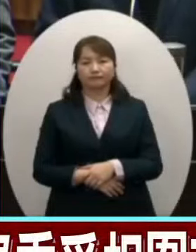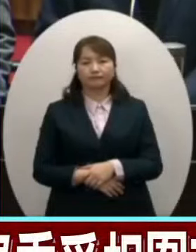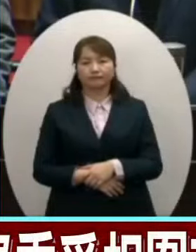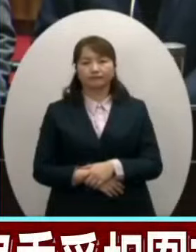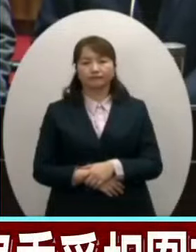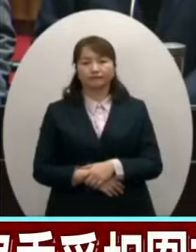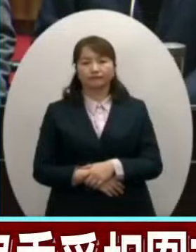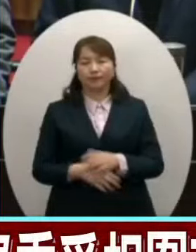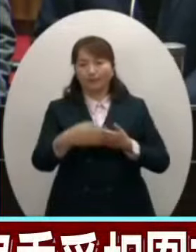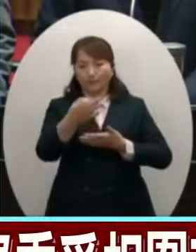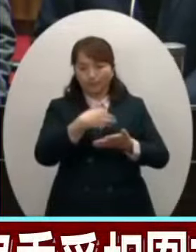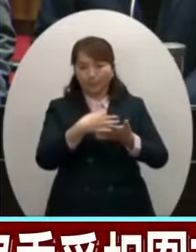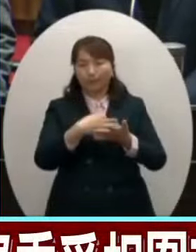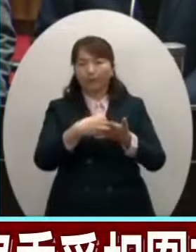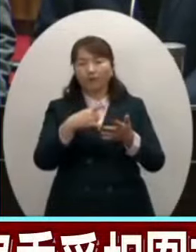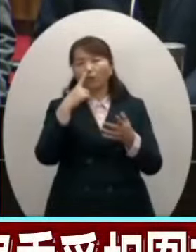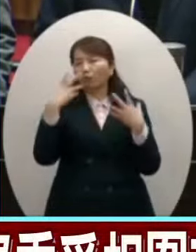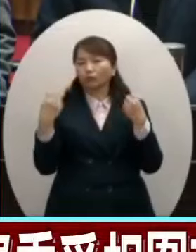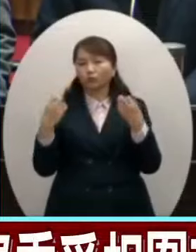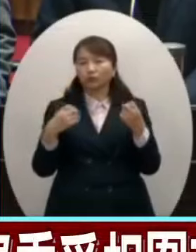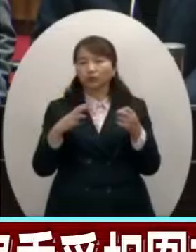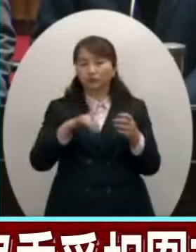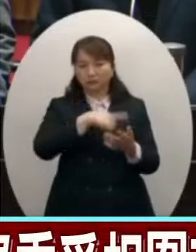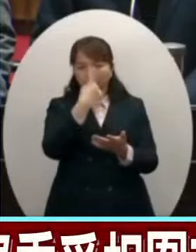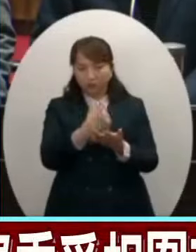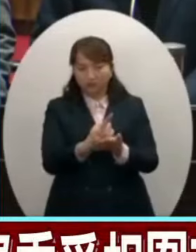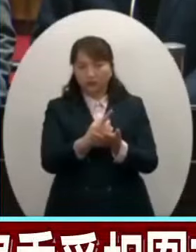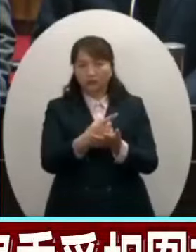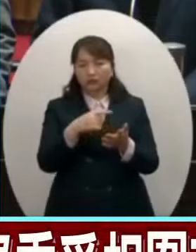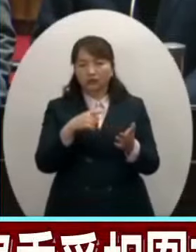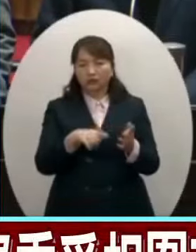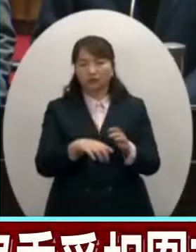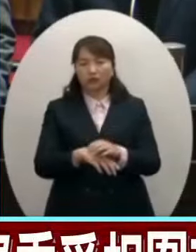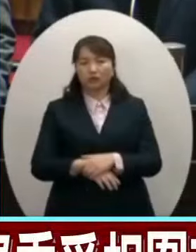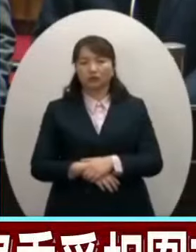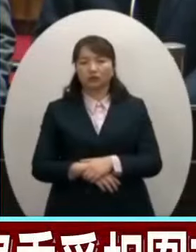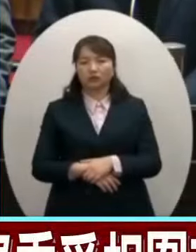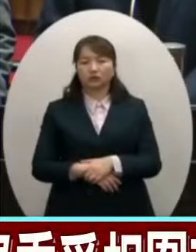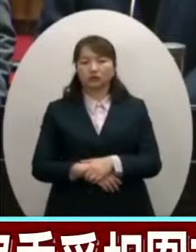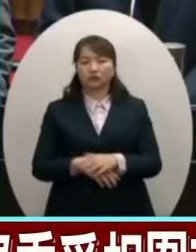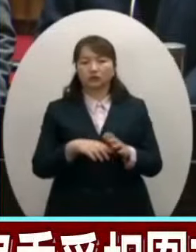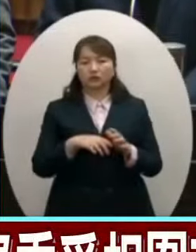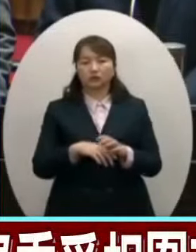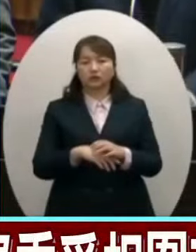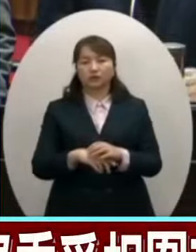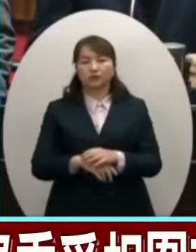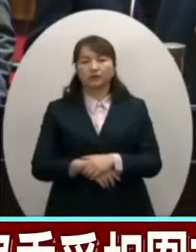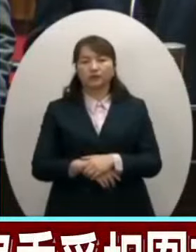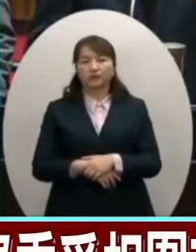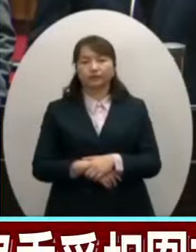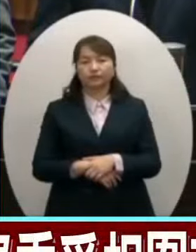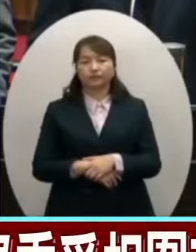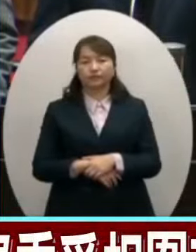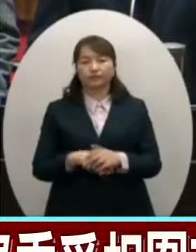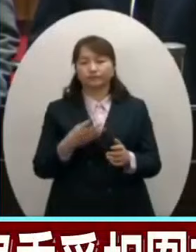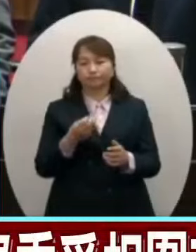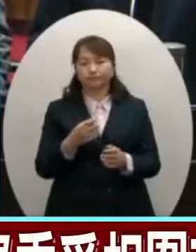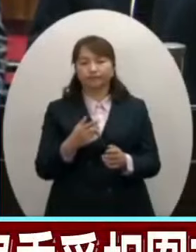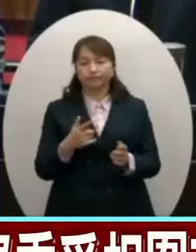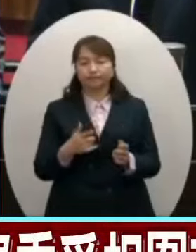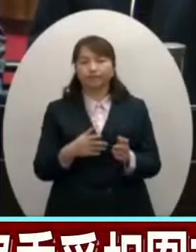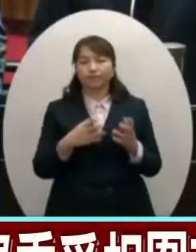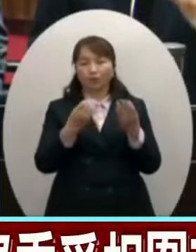小清的质询风格，我觉得那个本来就是要尊重每一个人他的问政方式嘛，对不对？他的问政方式，你说他昨